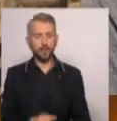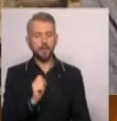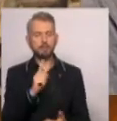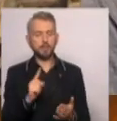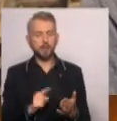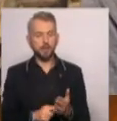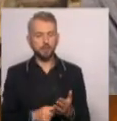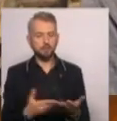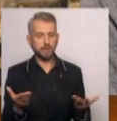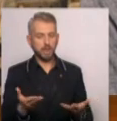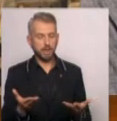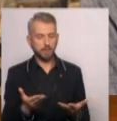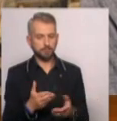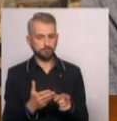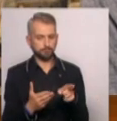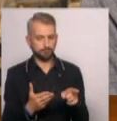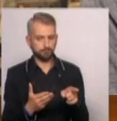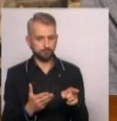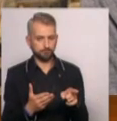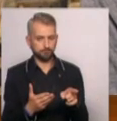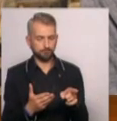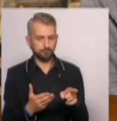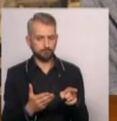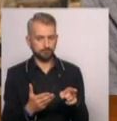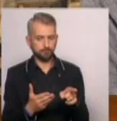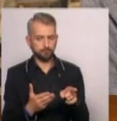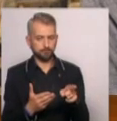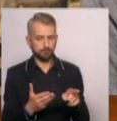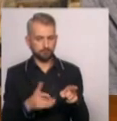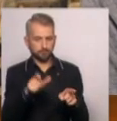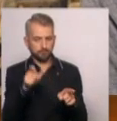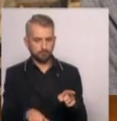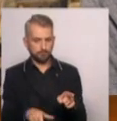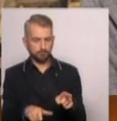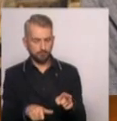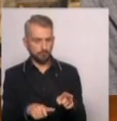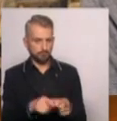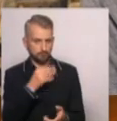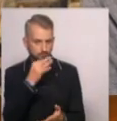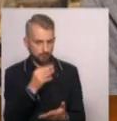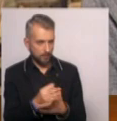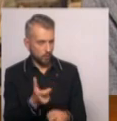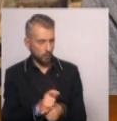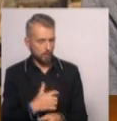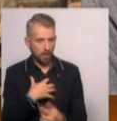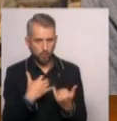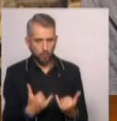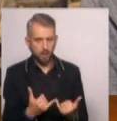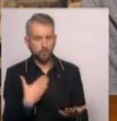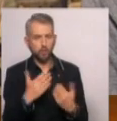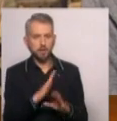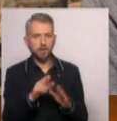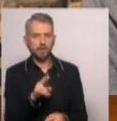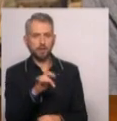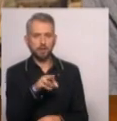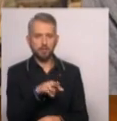яке шановний пан додзвонювач підняв, воно надзвичайно актуальне, не тільки стосується Дрімтауна,